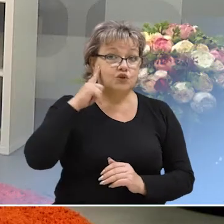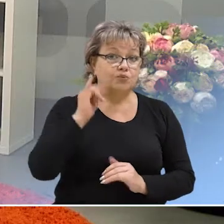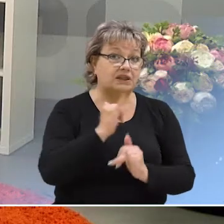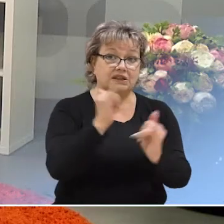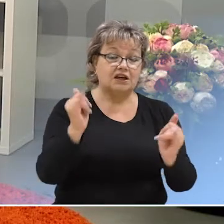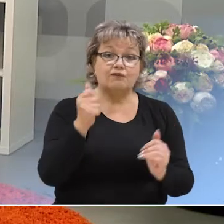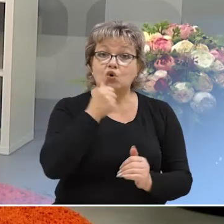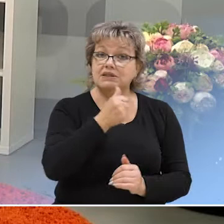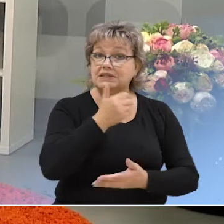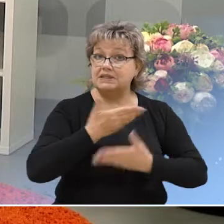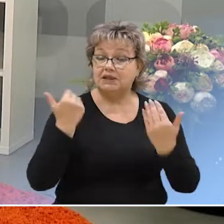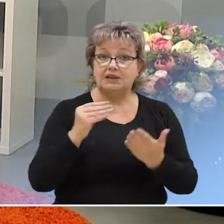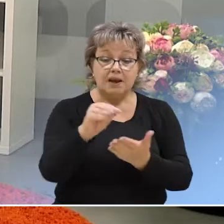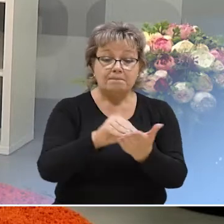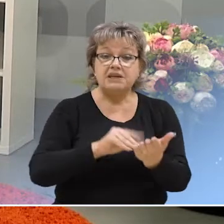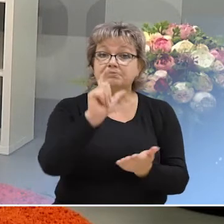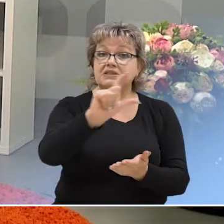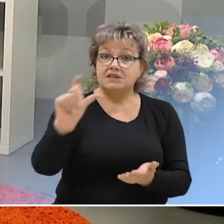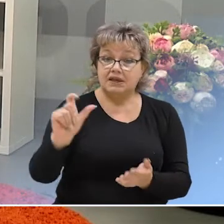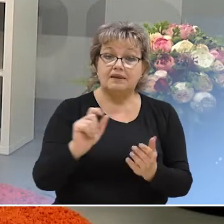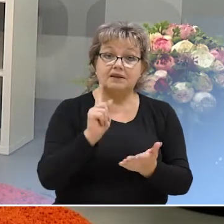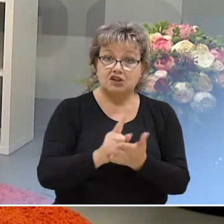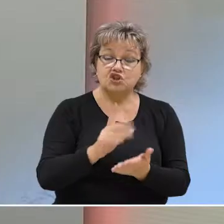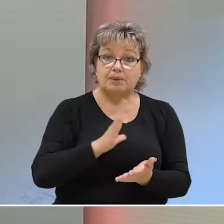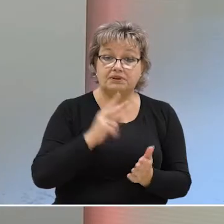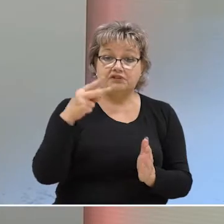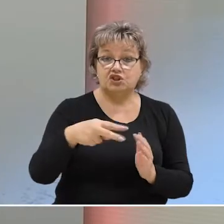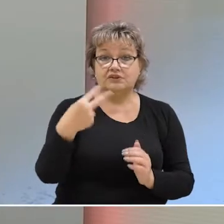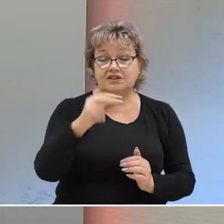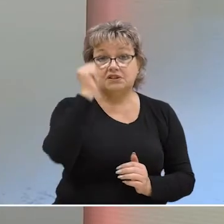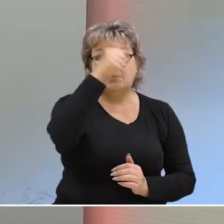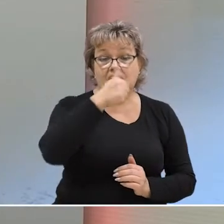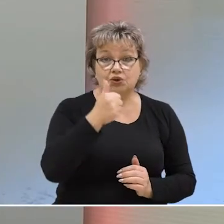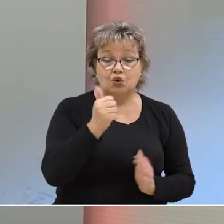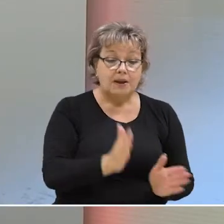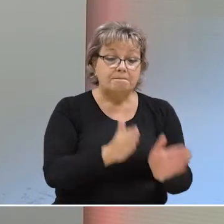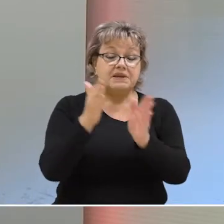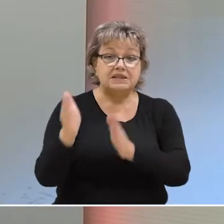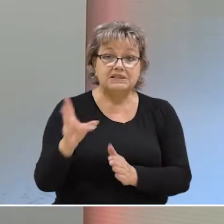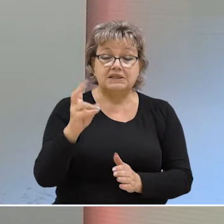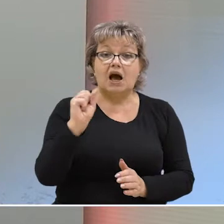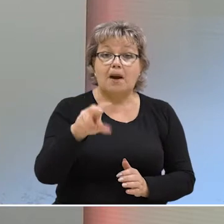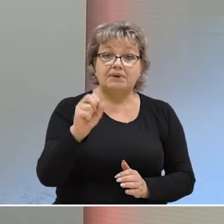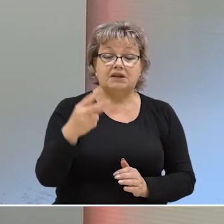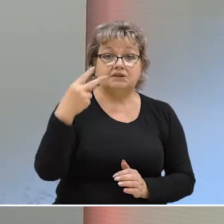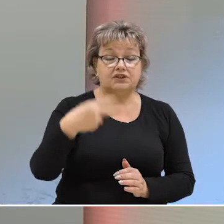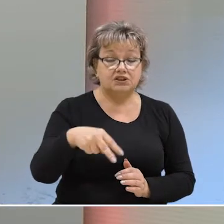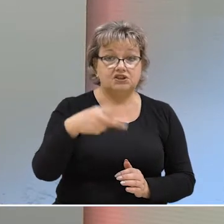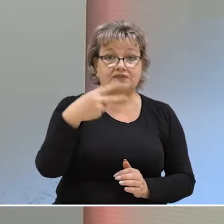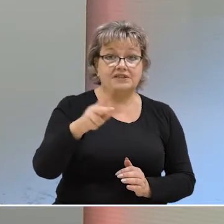Я думаю, ни для кого не секрет, что перепись населения, которая должна была пройти в 2020 году, перенесена на